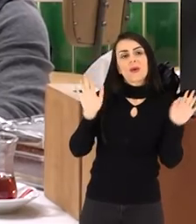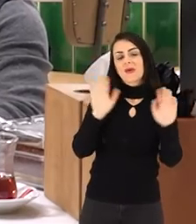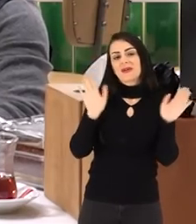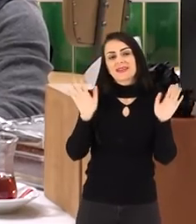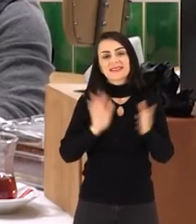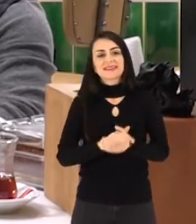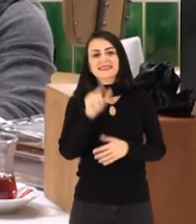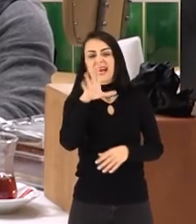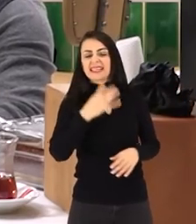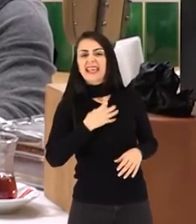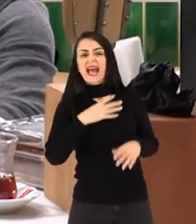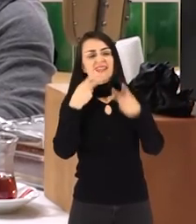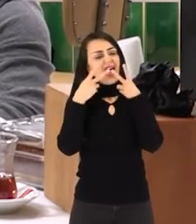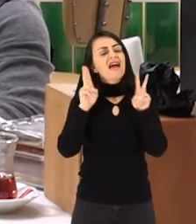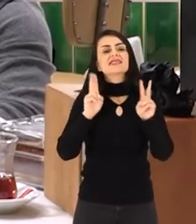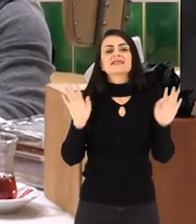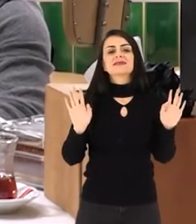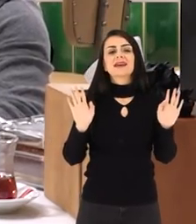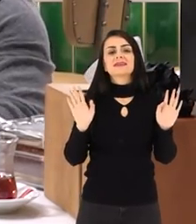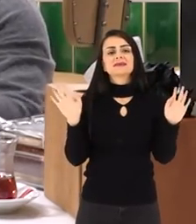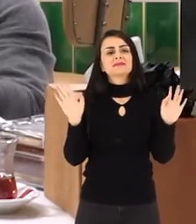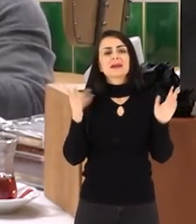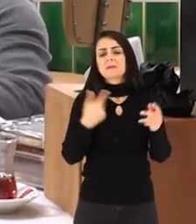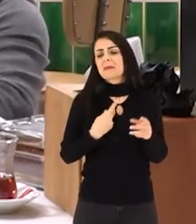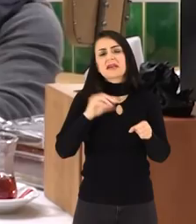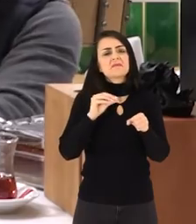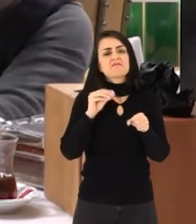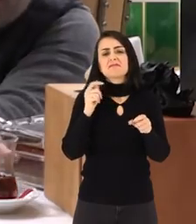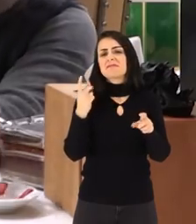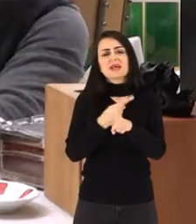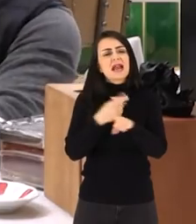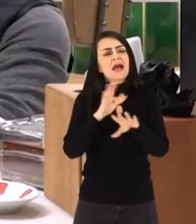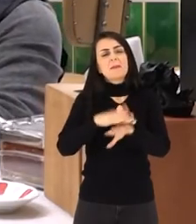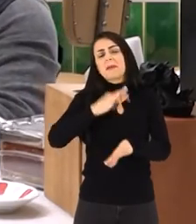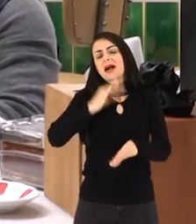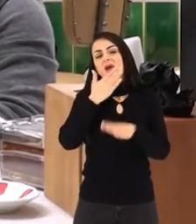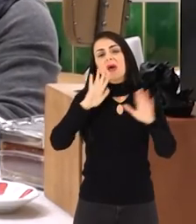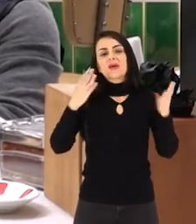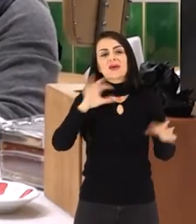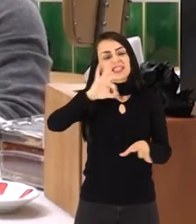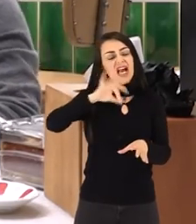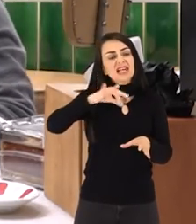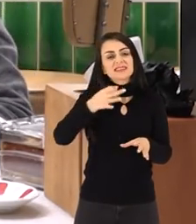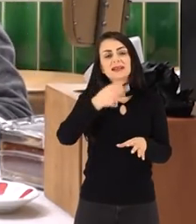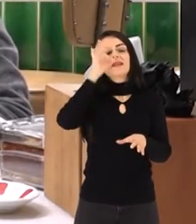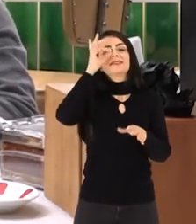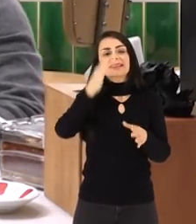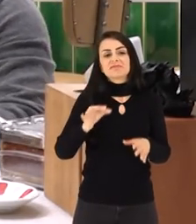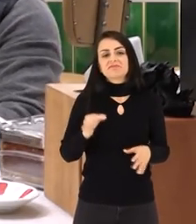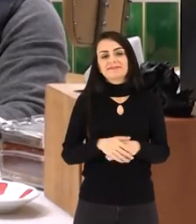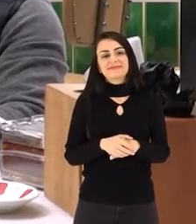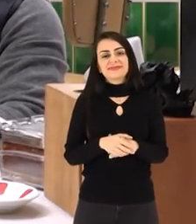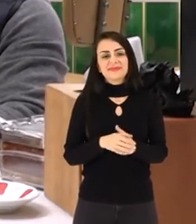evet, bilmiyorsun. Evet, sen kendiliğinden açılıyorsun Allah'tan. O yüzden içelim, benim bir şey yapmama gerek kalmıyor. Çay içelim. İçelim ya. Gün şerefe gibi yaptım burayı.